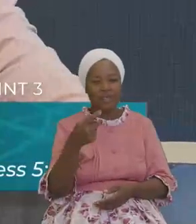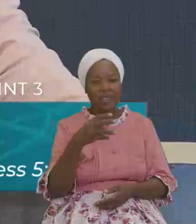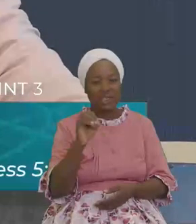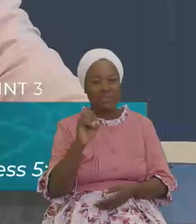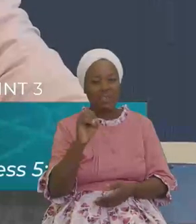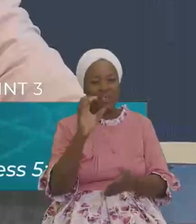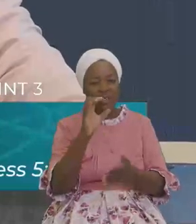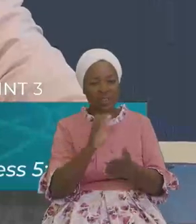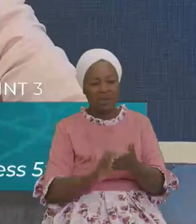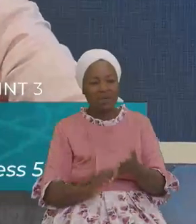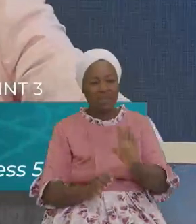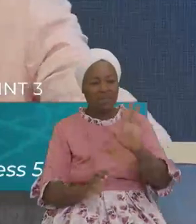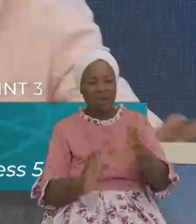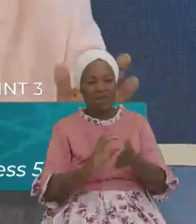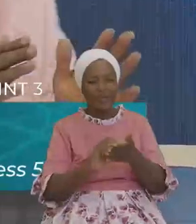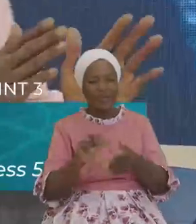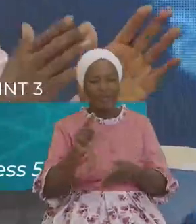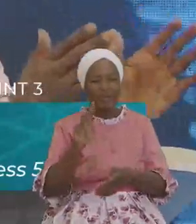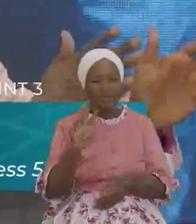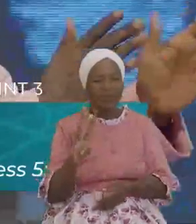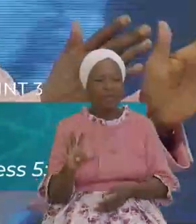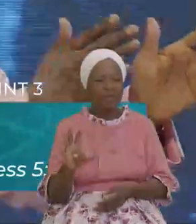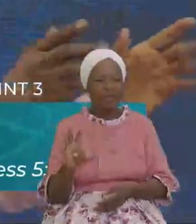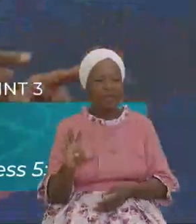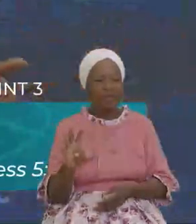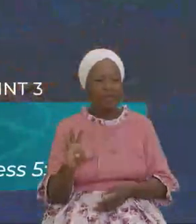chapitre 5, verset 24.